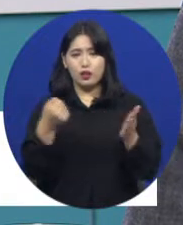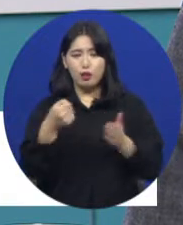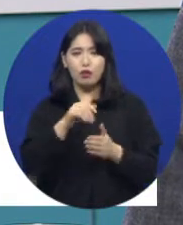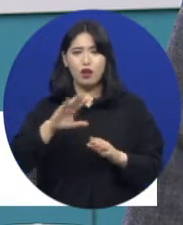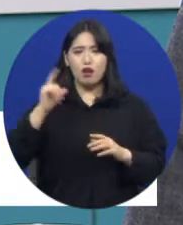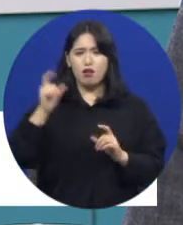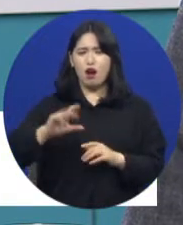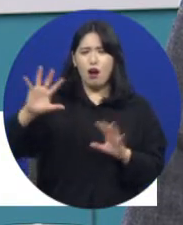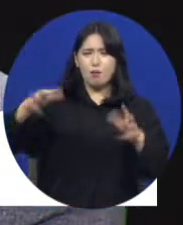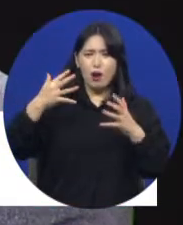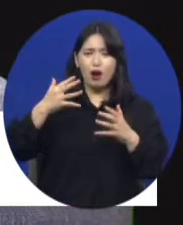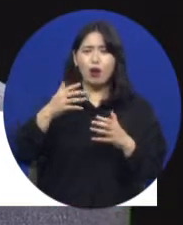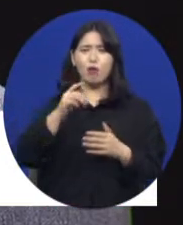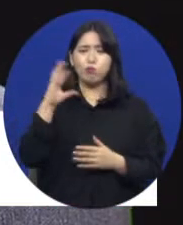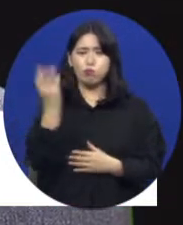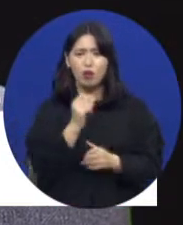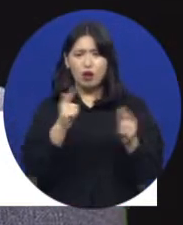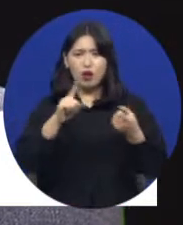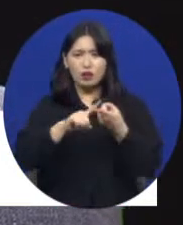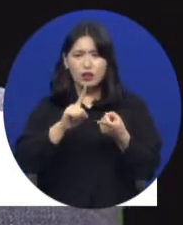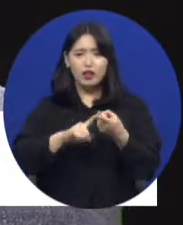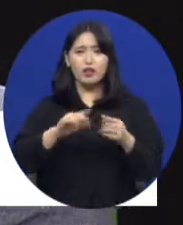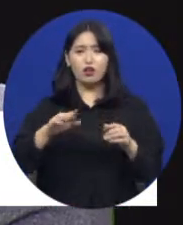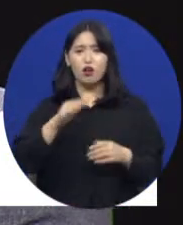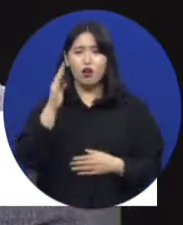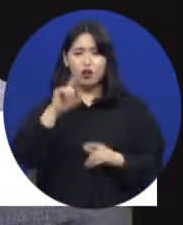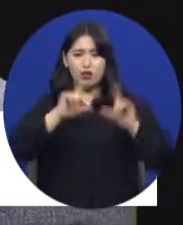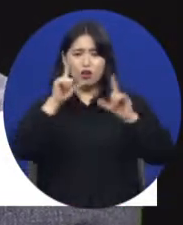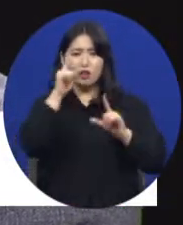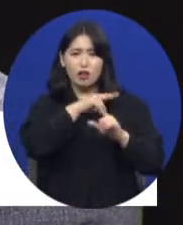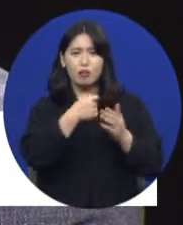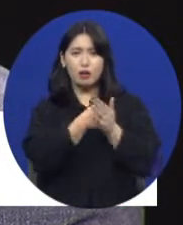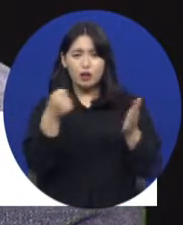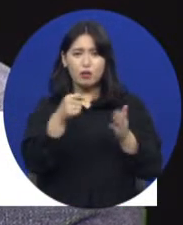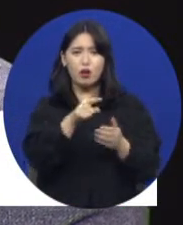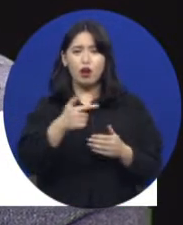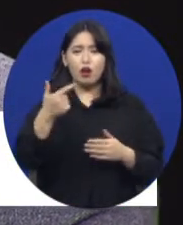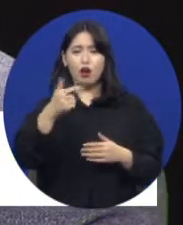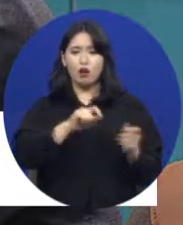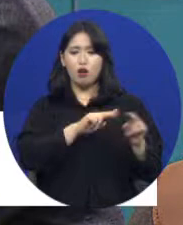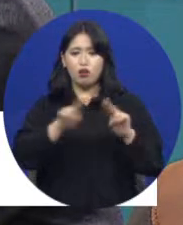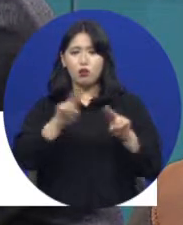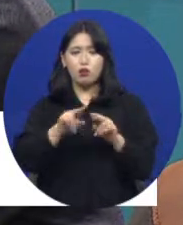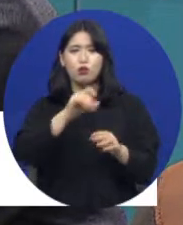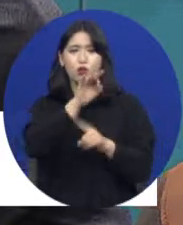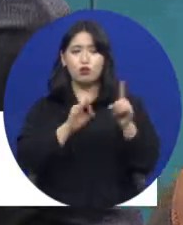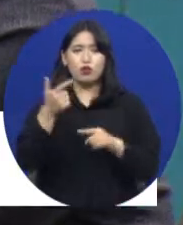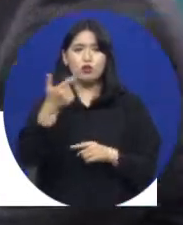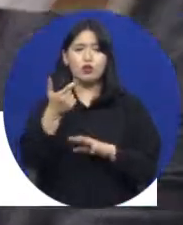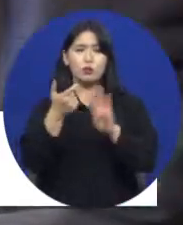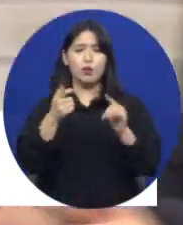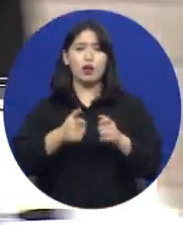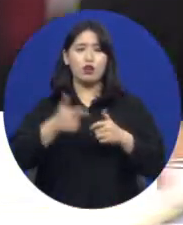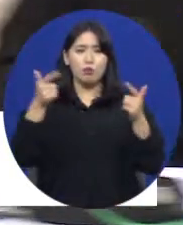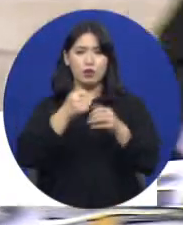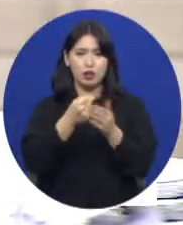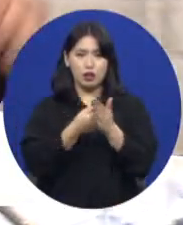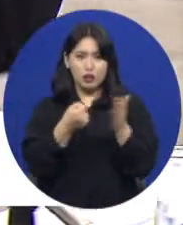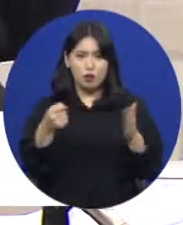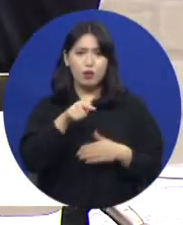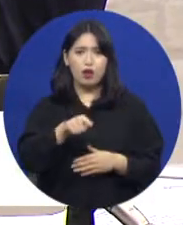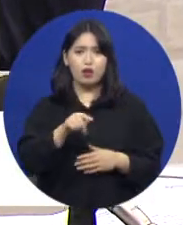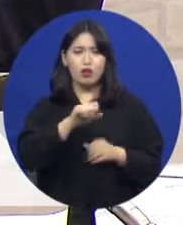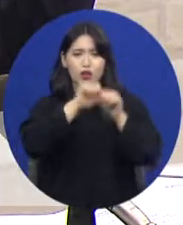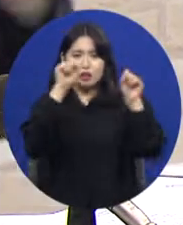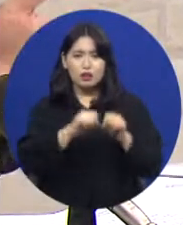돌풍 저 시정 등 아끼 상으로 인한 결항 유리 인천공항에 60배 간 없는 실정이어서 첨단 관제 장비 도입이나 시스템